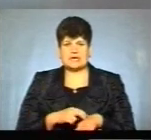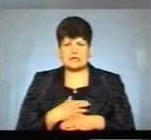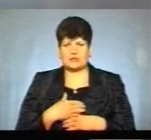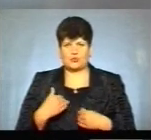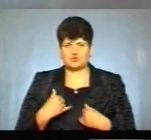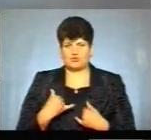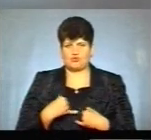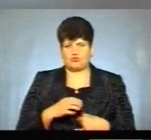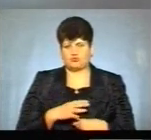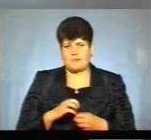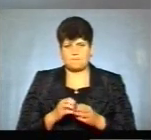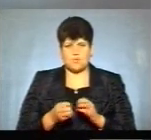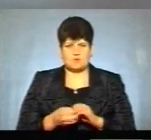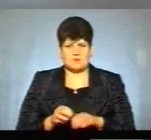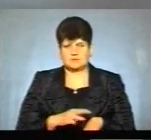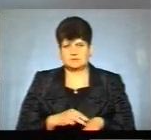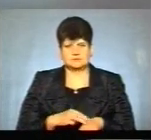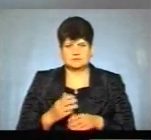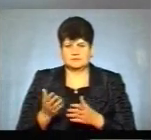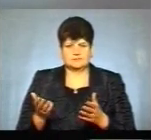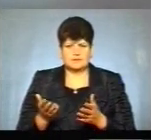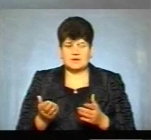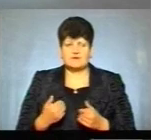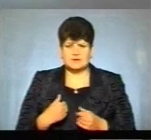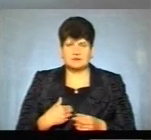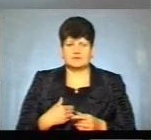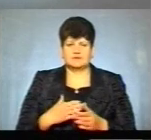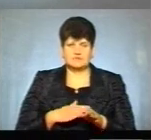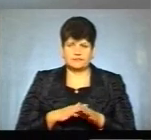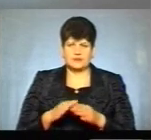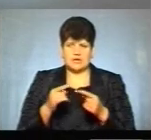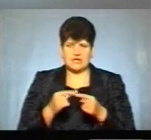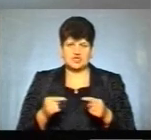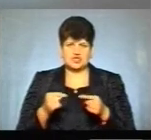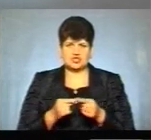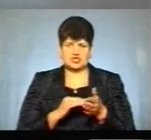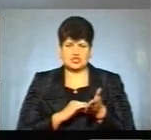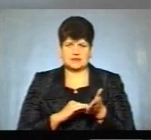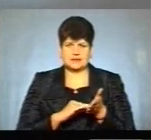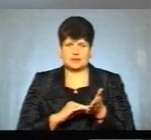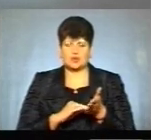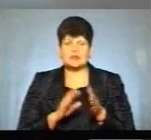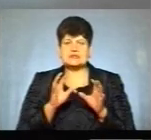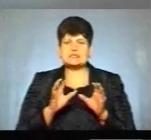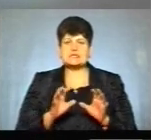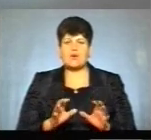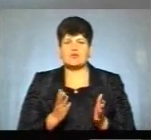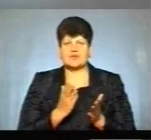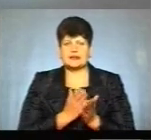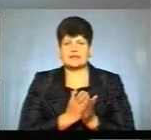в нього були проблеми з правоохоронними органами, і він дотримується чітко там даних законів, які в нас